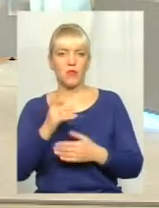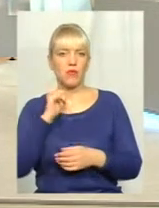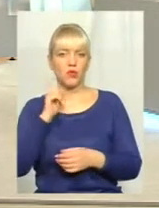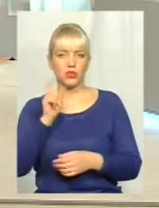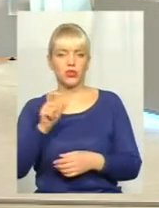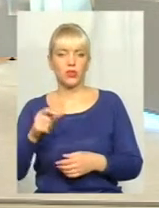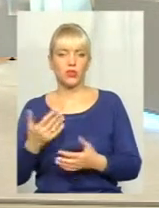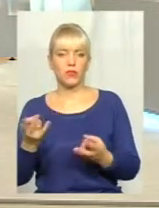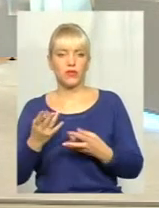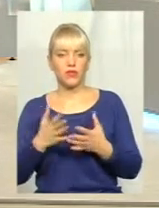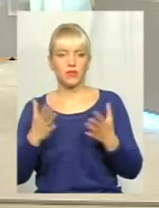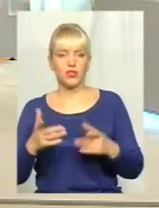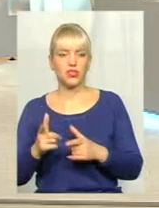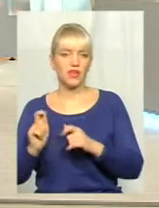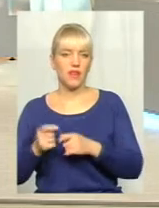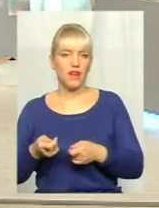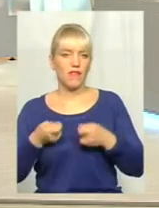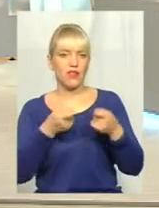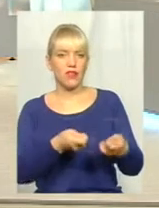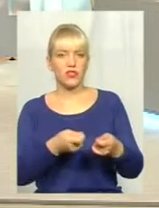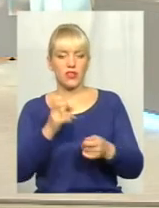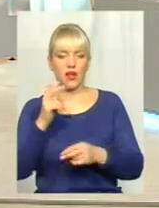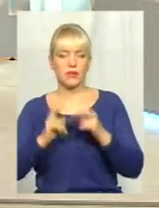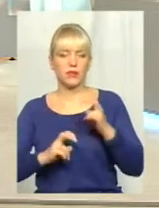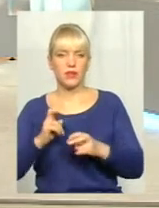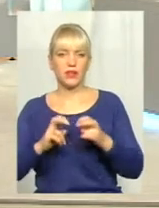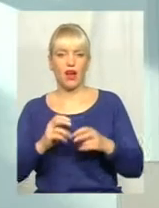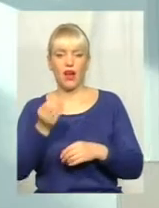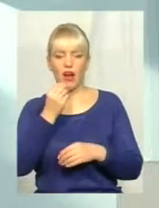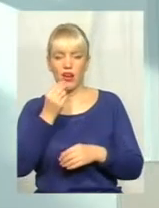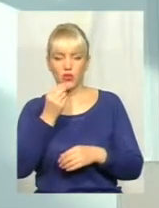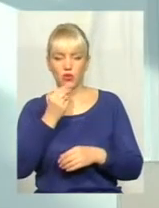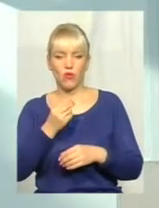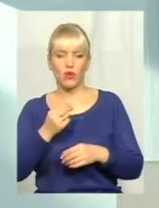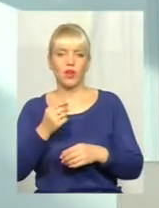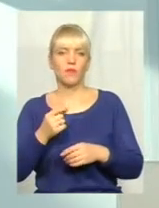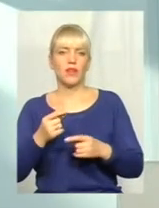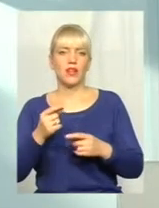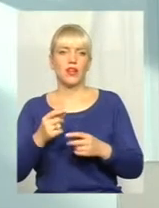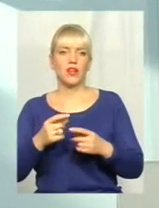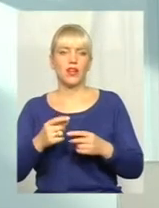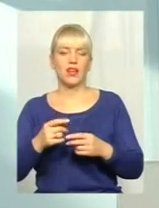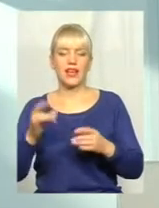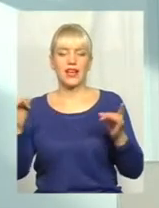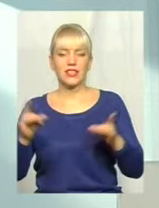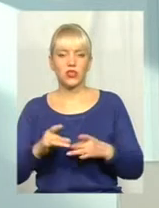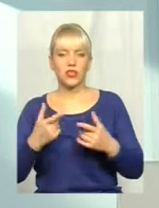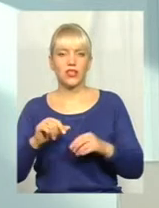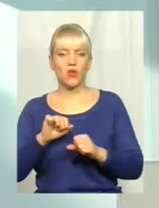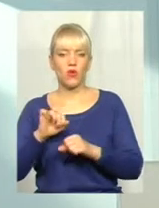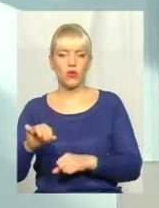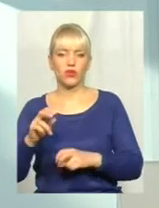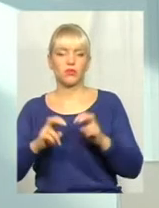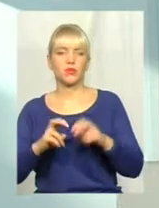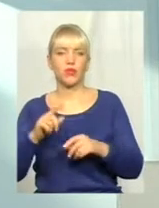повинні більше виїжджати на підприємство харчової промисловості, ресторанного, кафе, де охорона підприємств,